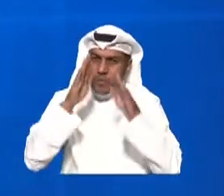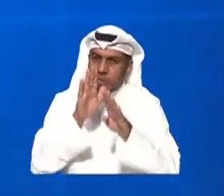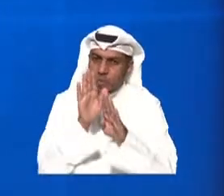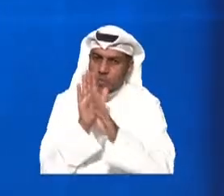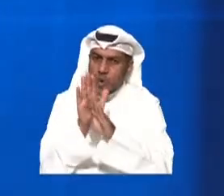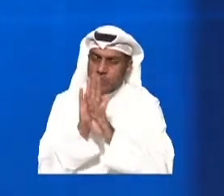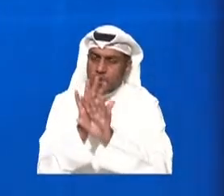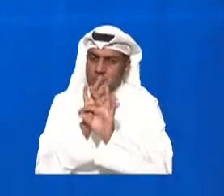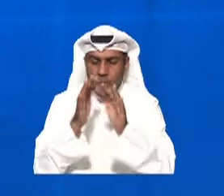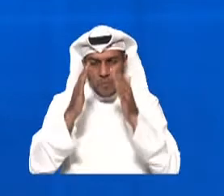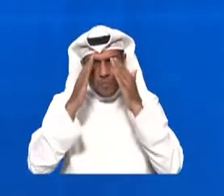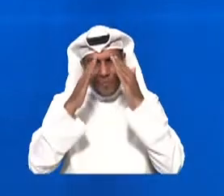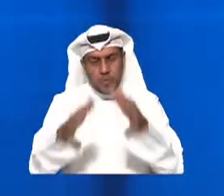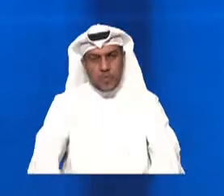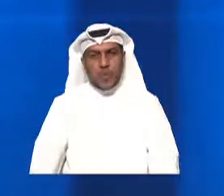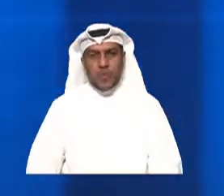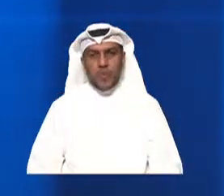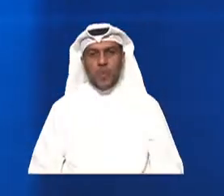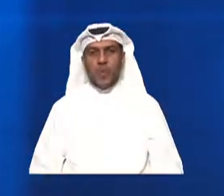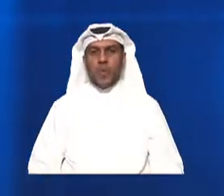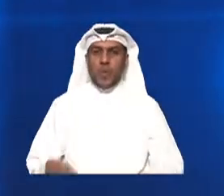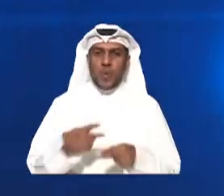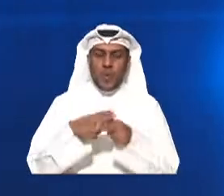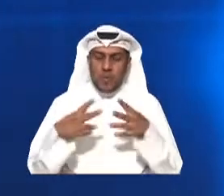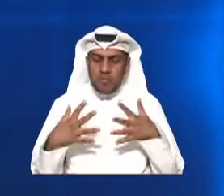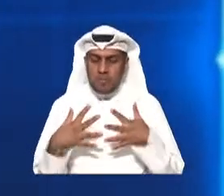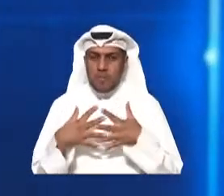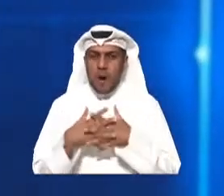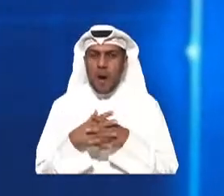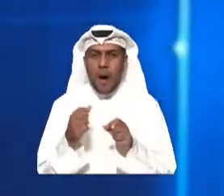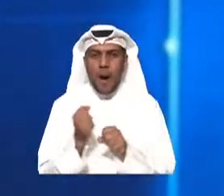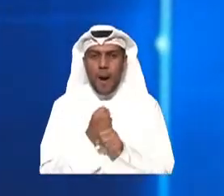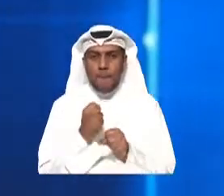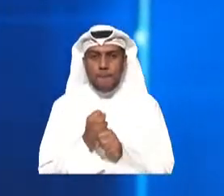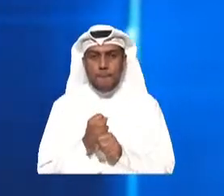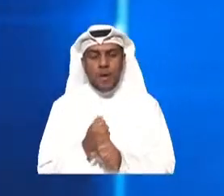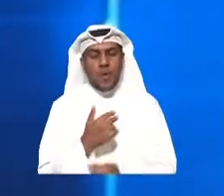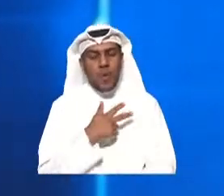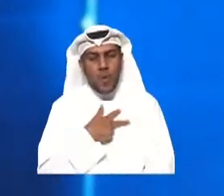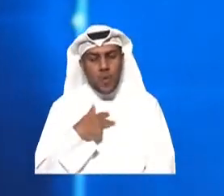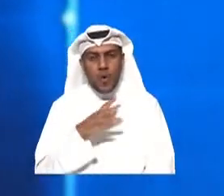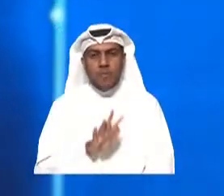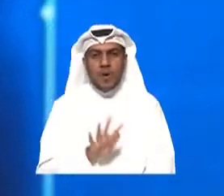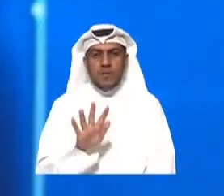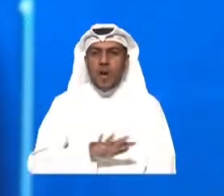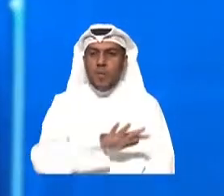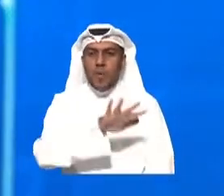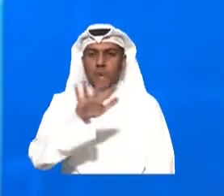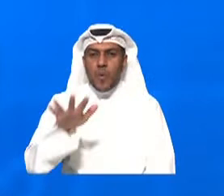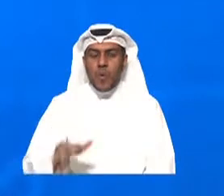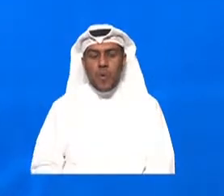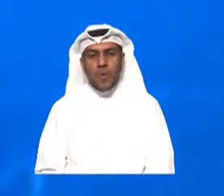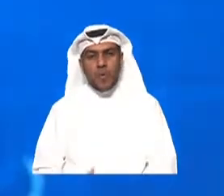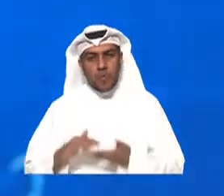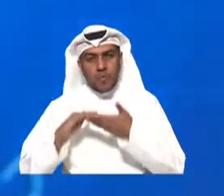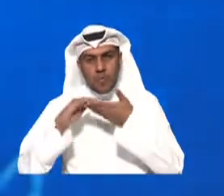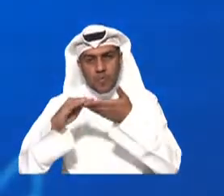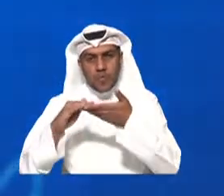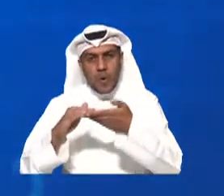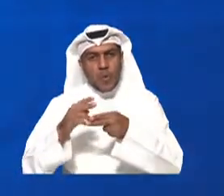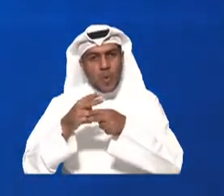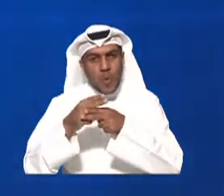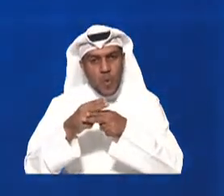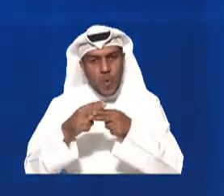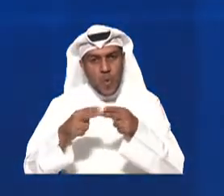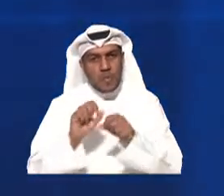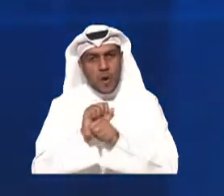الهندي عاليا مساندة وتضامن دولة الكويت قيادة وحكومة وشعبا عبر تزويد الهند بالأكسجين والمواد